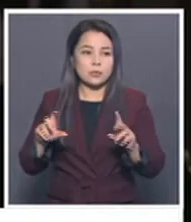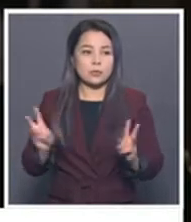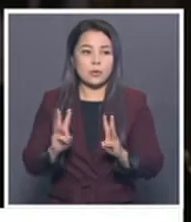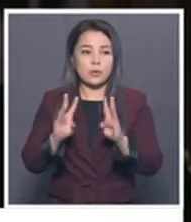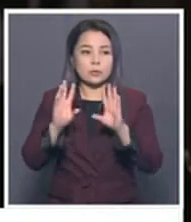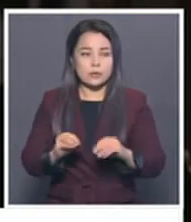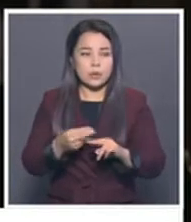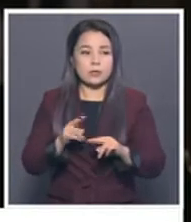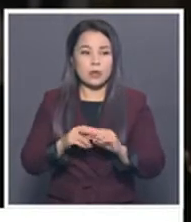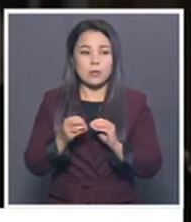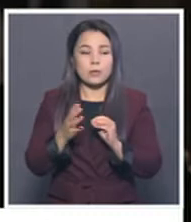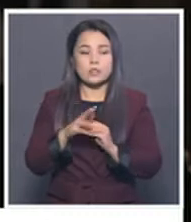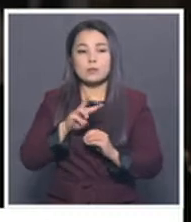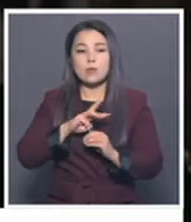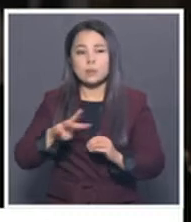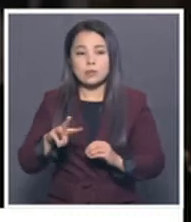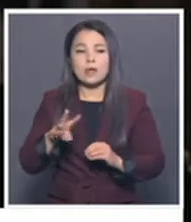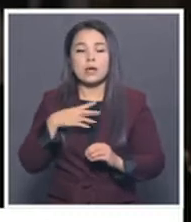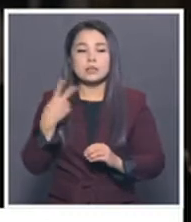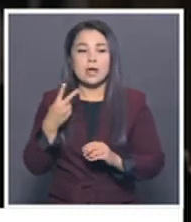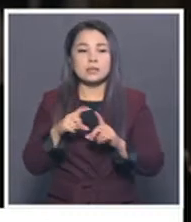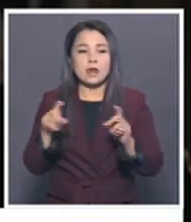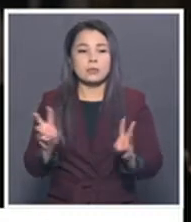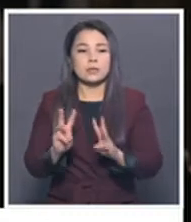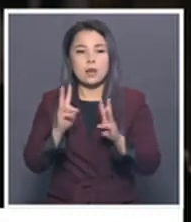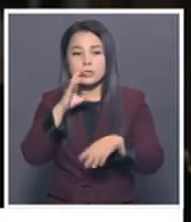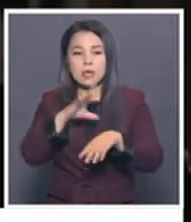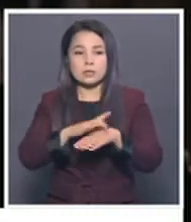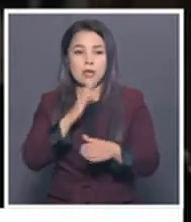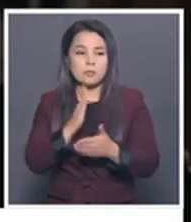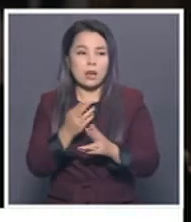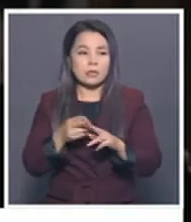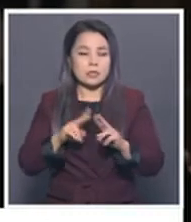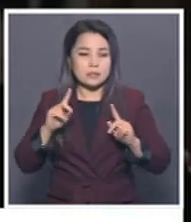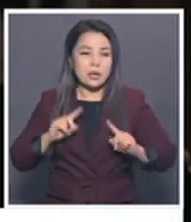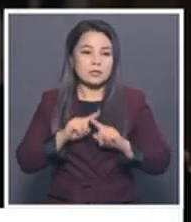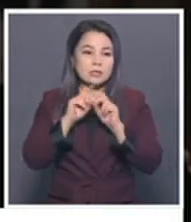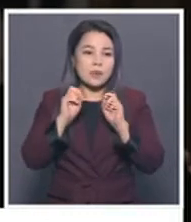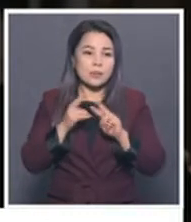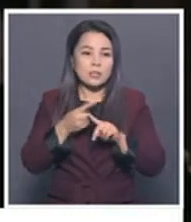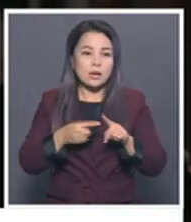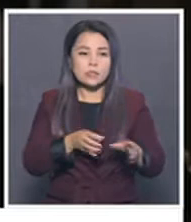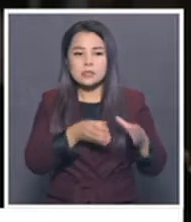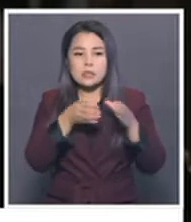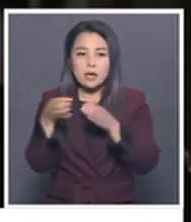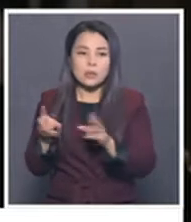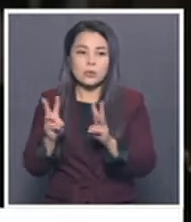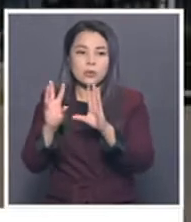сөндіріп жатқанда шамамен 15 минуттан кейін екінші ғимараттан да қызыл жалын көрінді. Техникалардың жартысы дереу сол жаққа